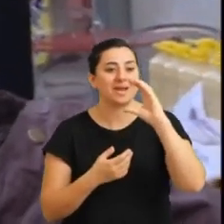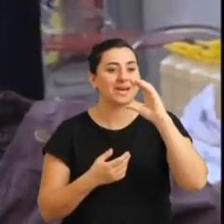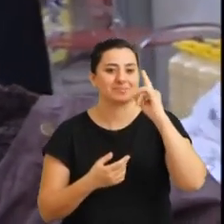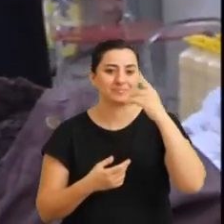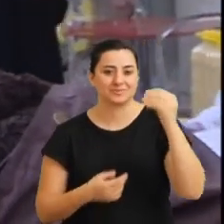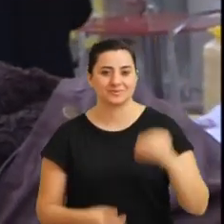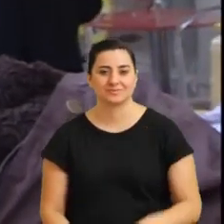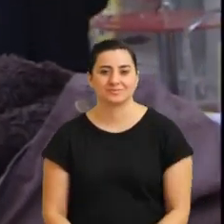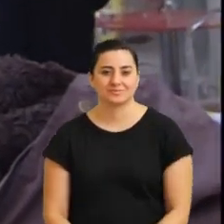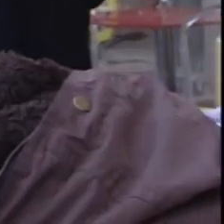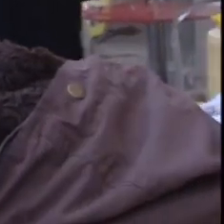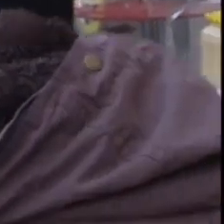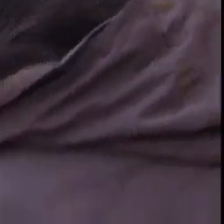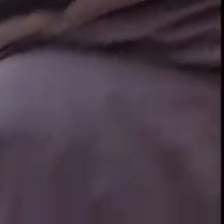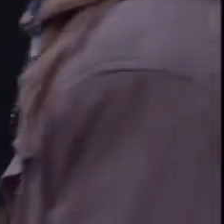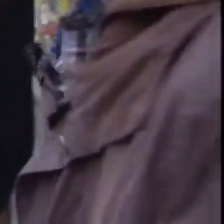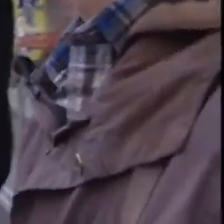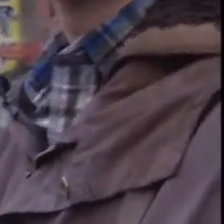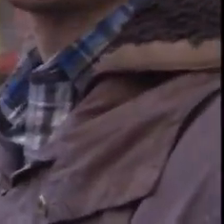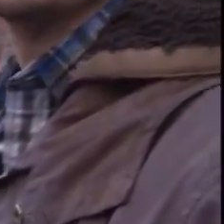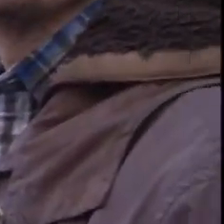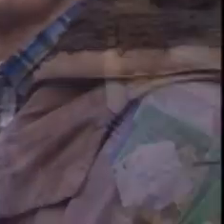Küçük bayan, boza ister misiniz?